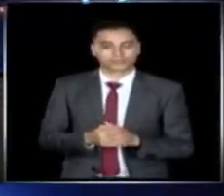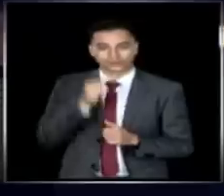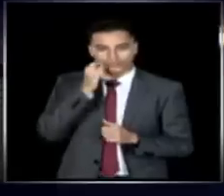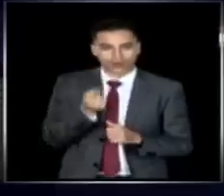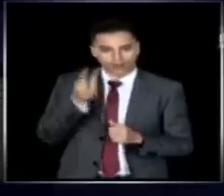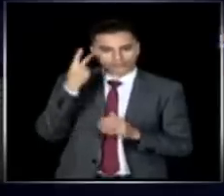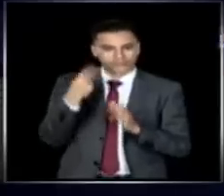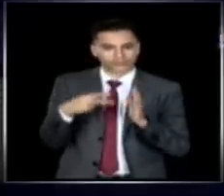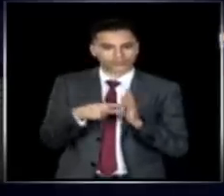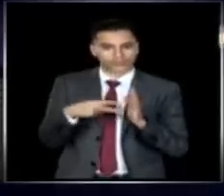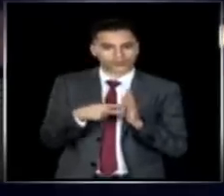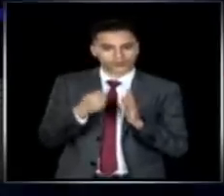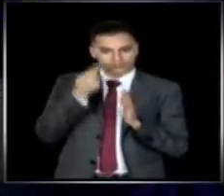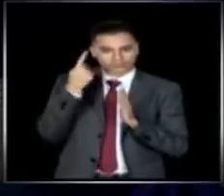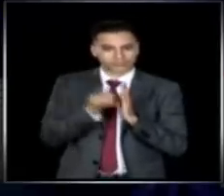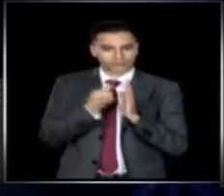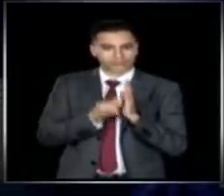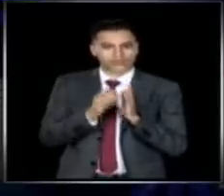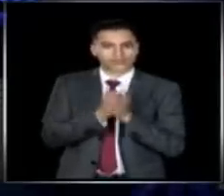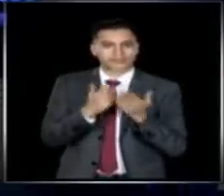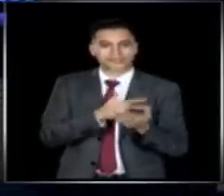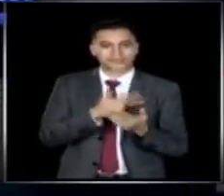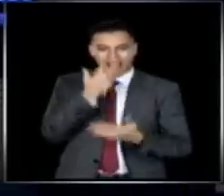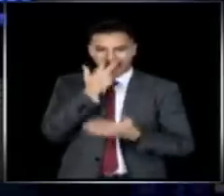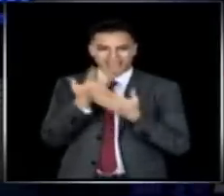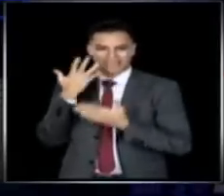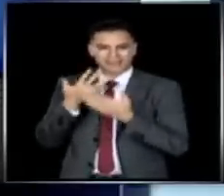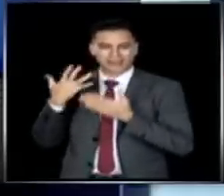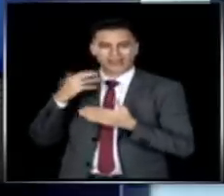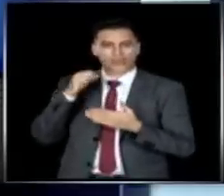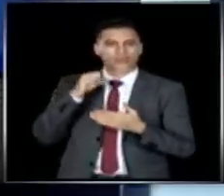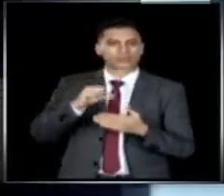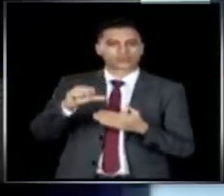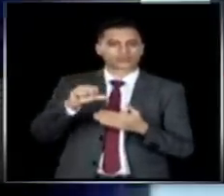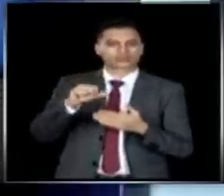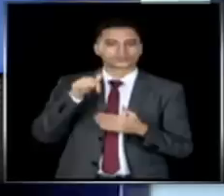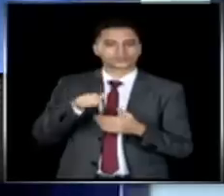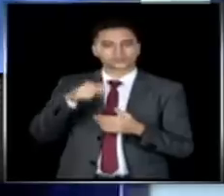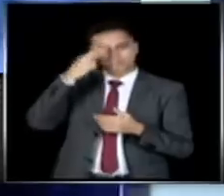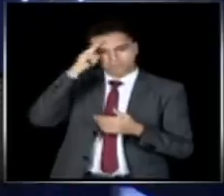أديب سوري مؤلف رواية الزمن الموحش، فمن هو؟